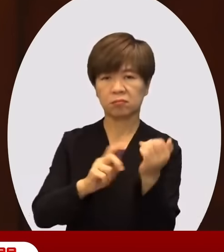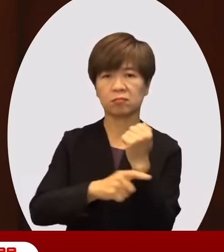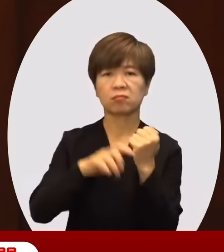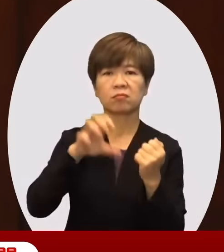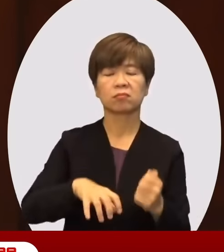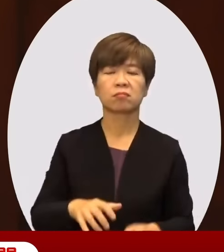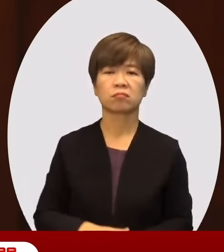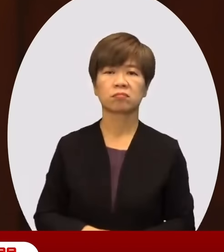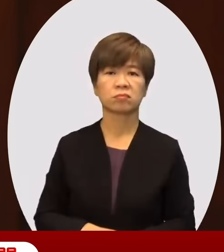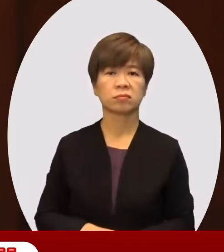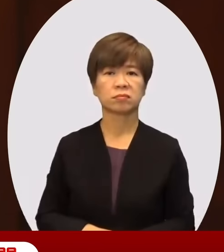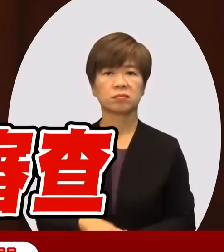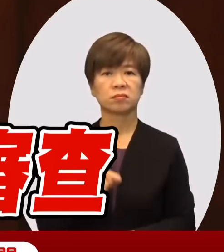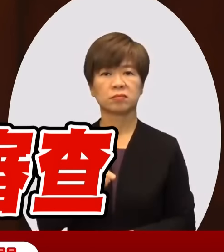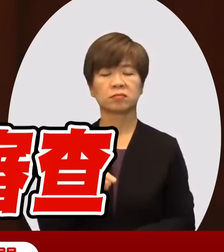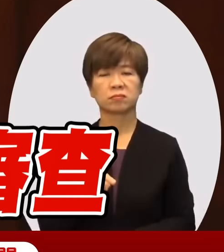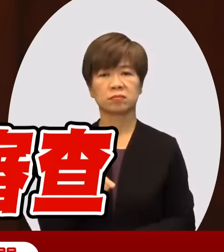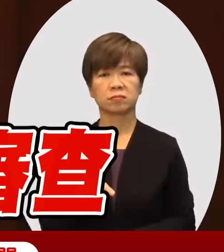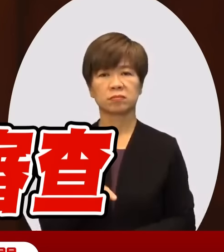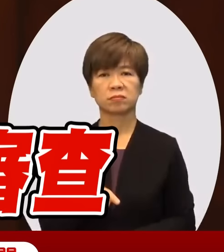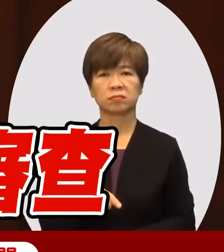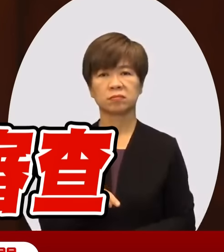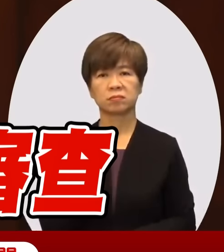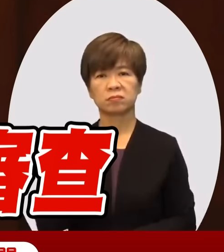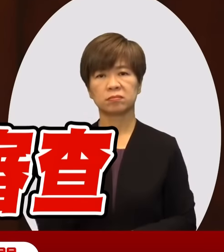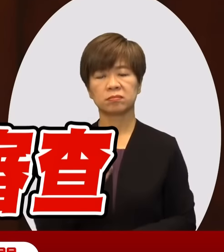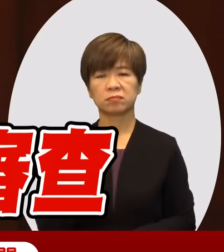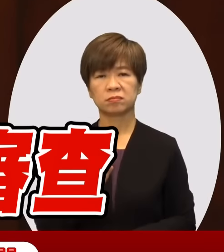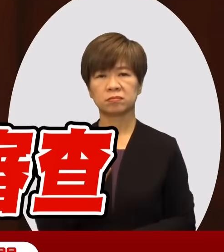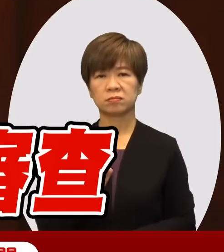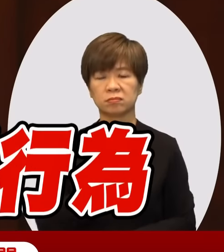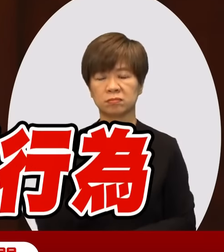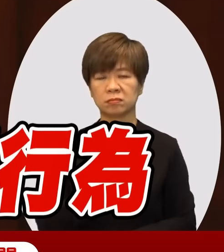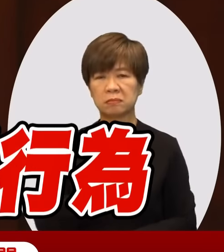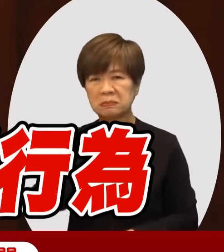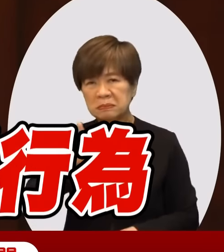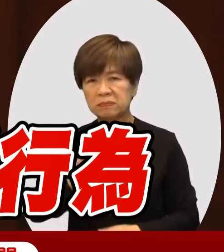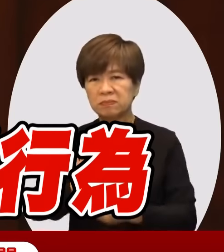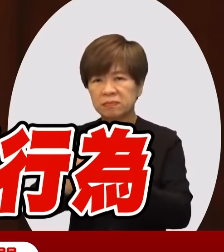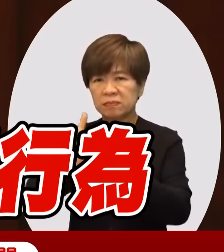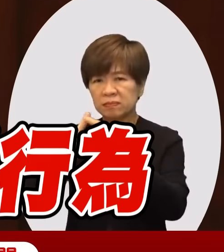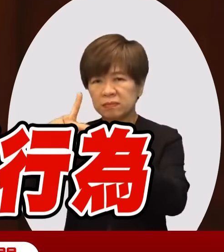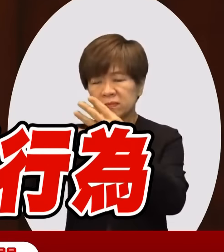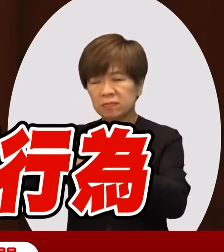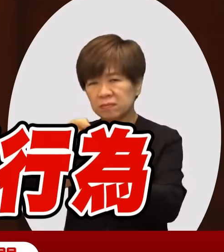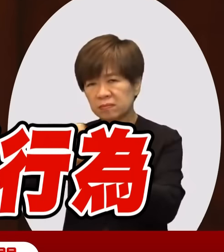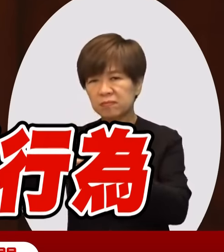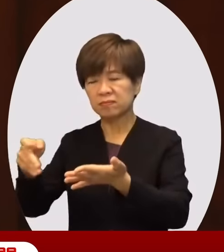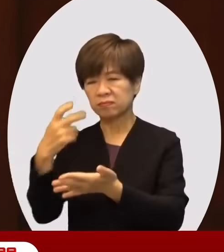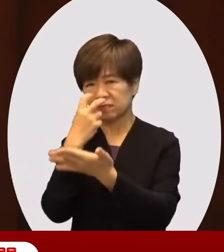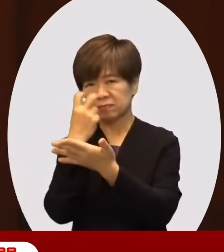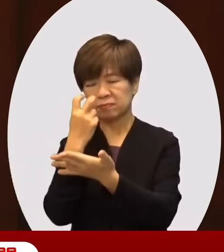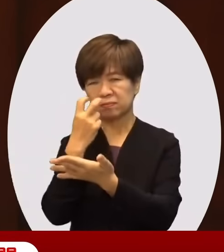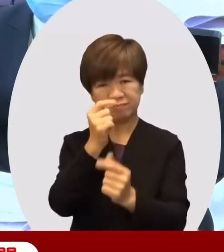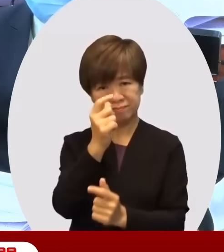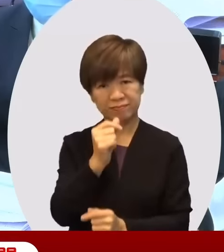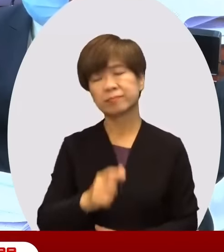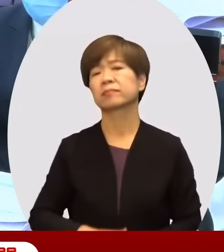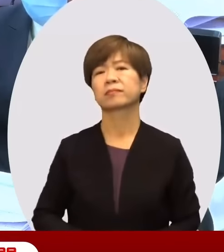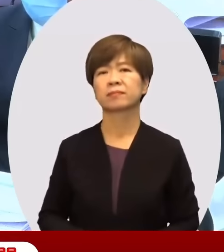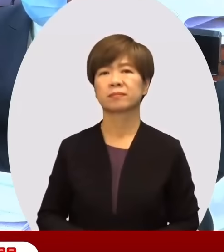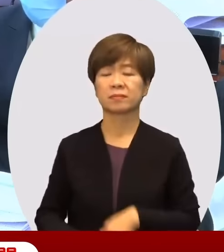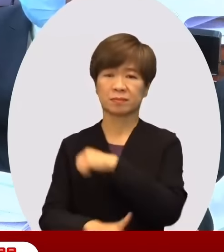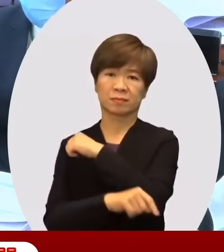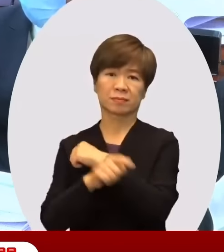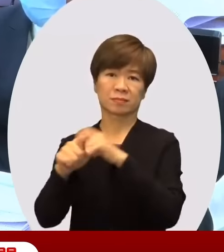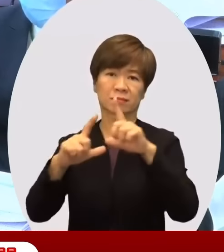不应该用拒绝人事提名审查或者是其他的反制行为来反制总统。 由大